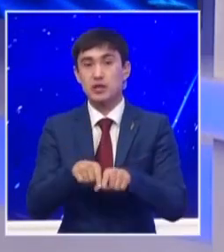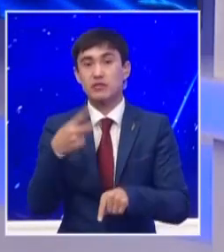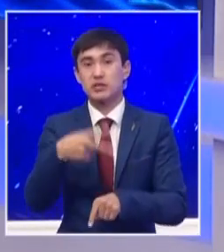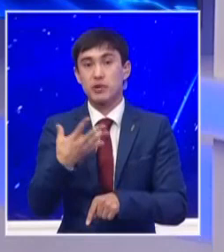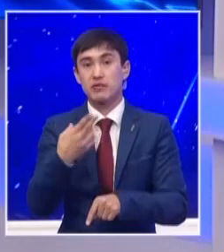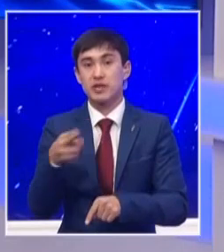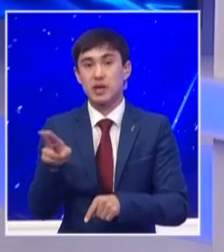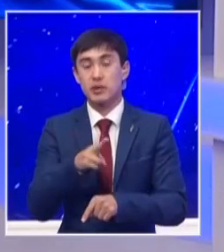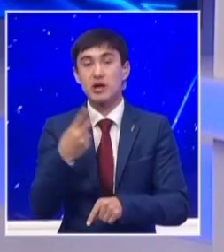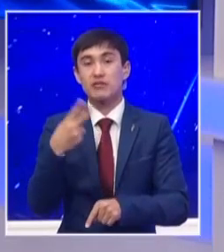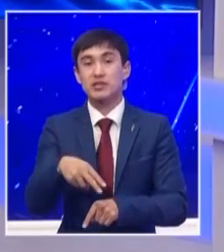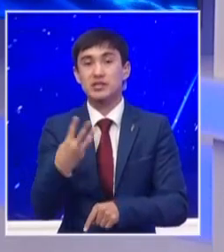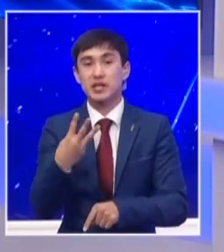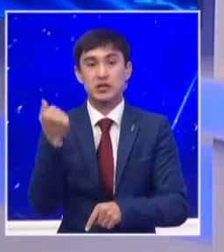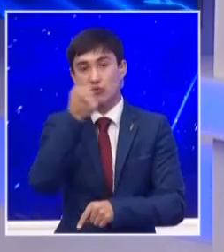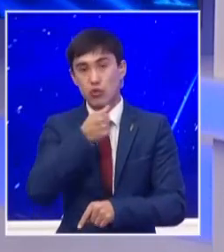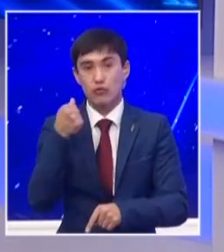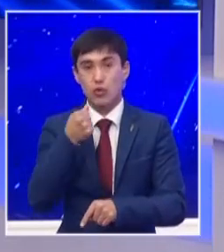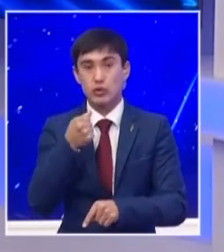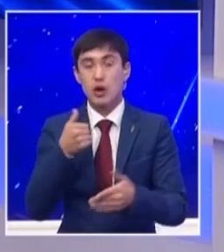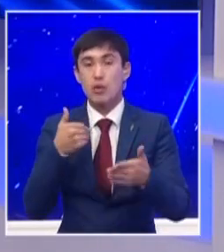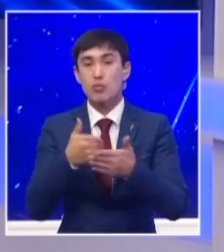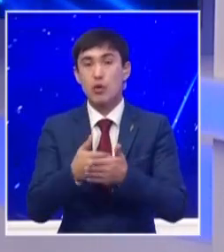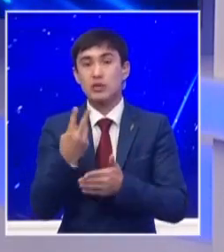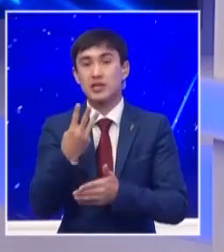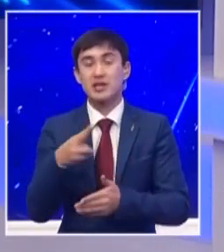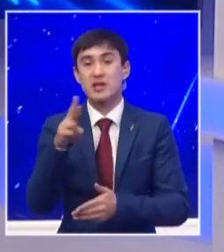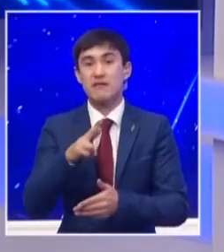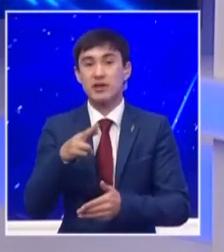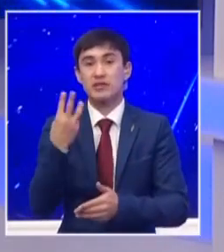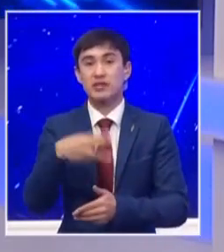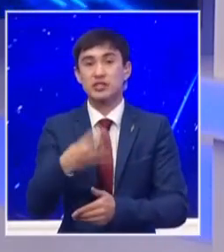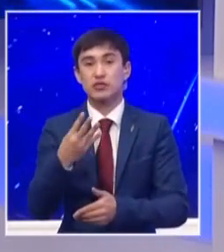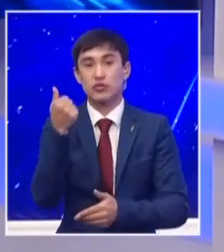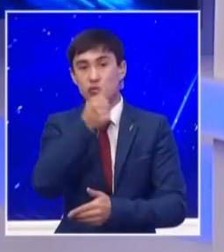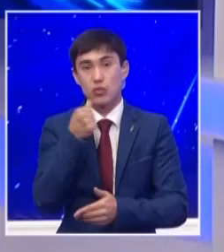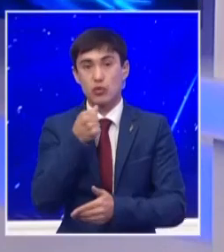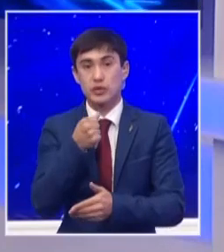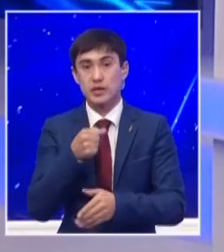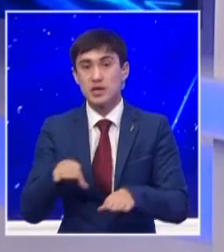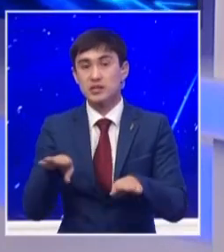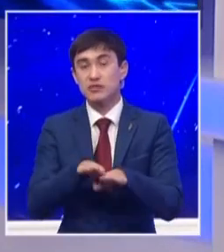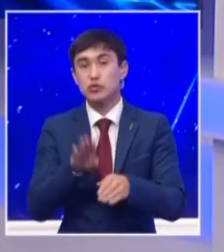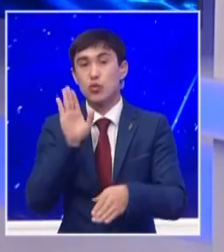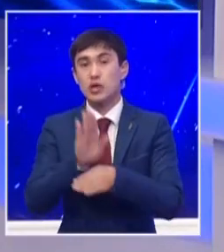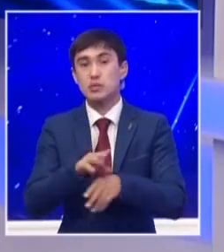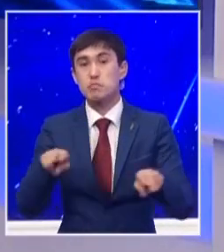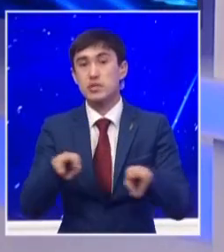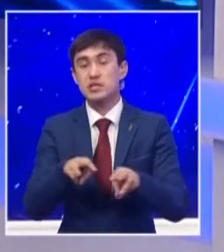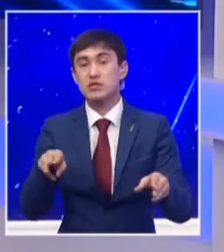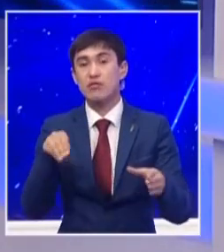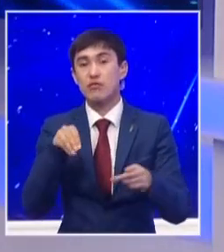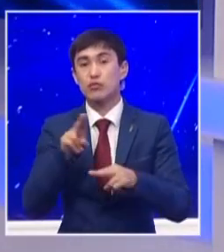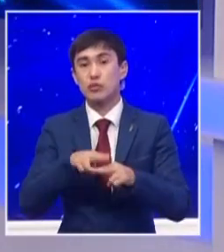так с 25 декабря 2023 года по 3 января 2024 года в соответствии с указанием